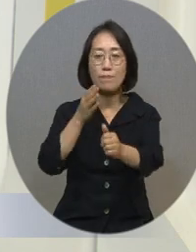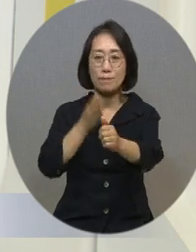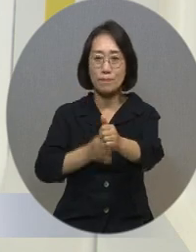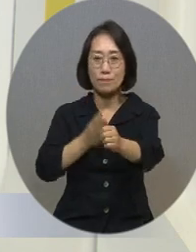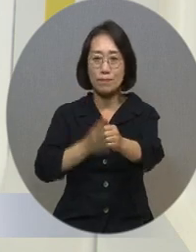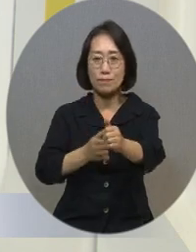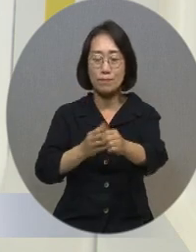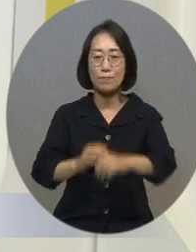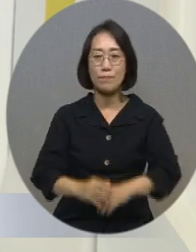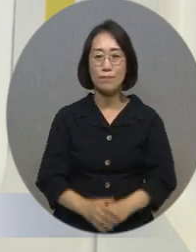있습니다